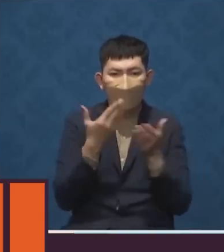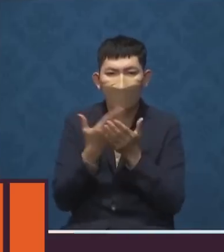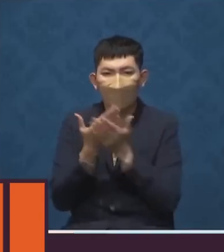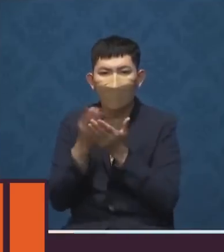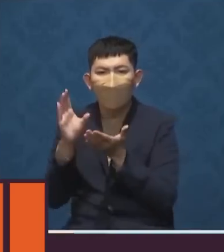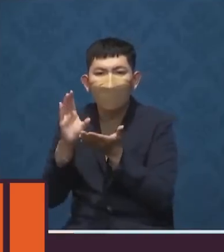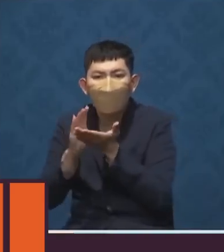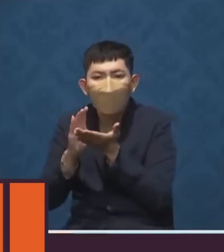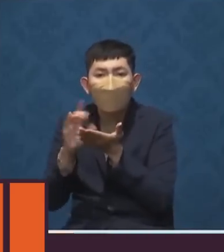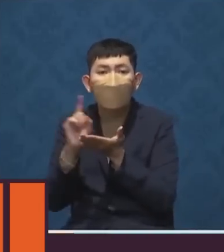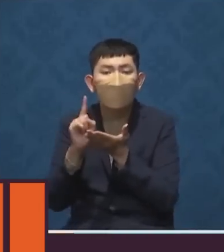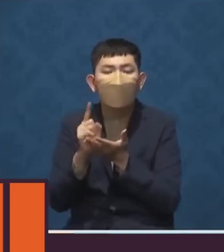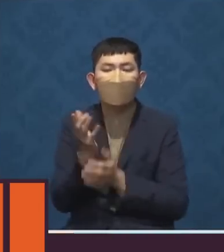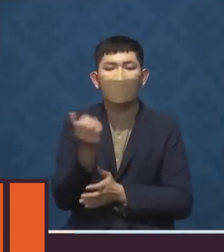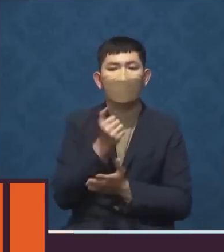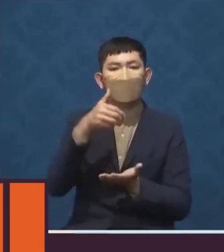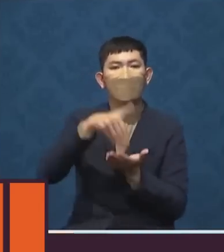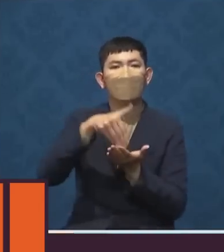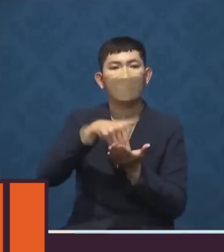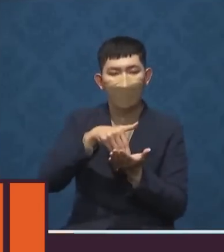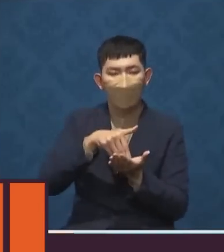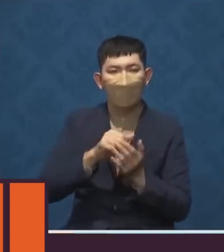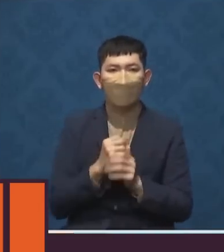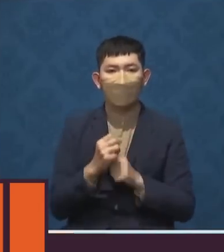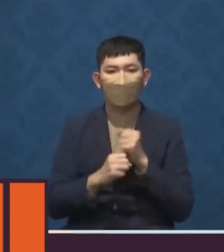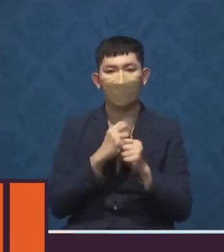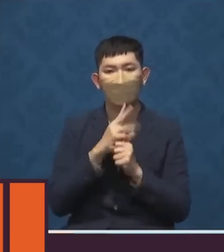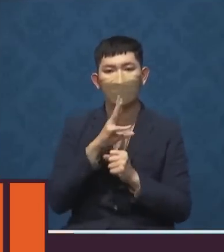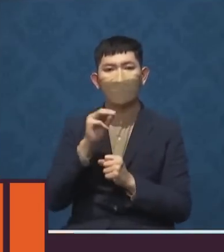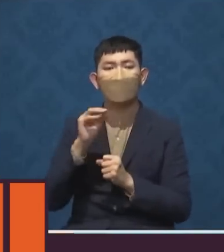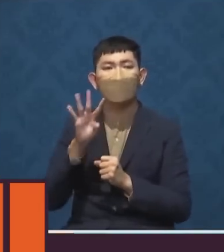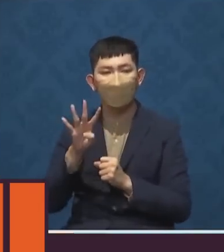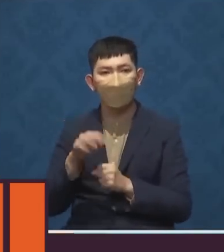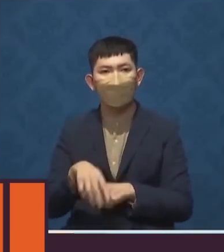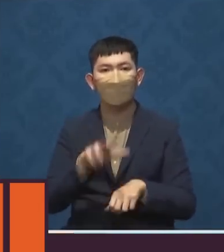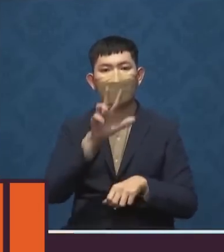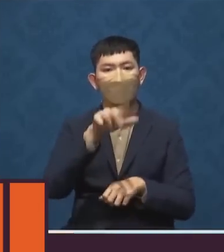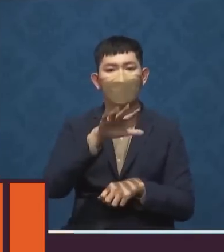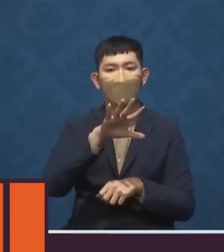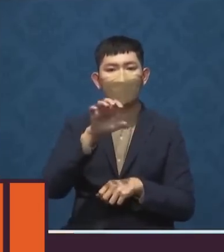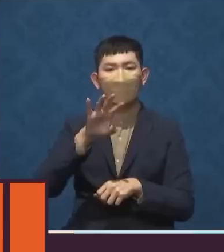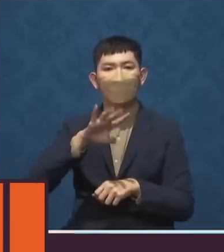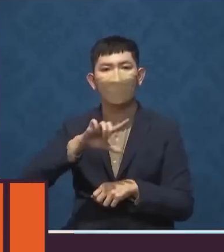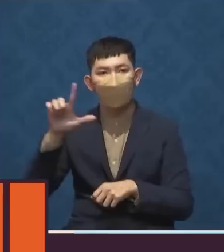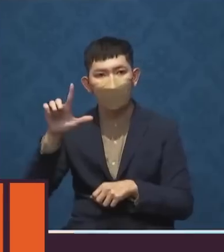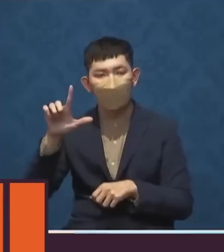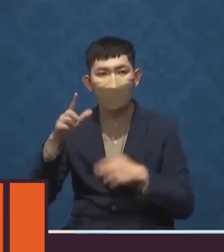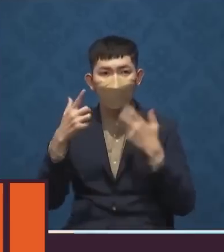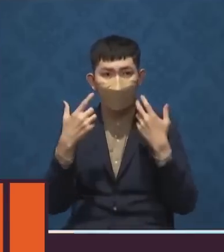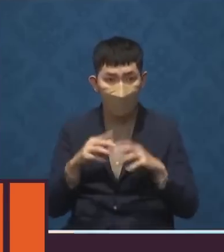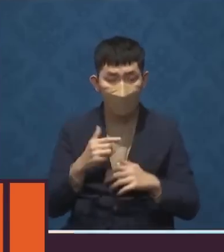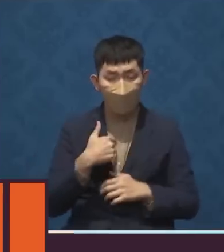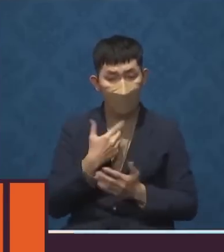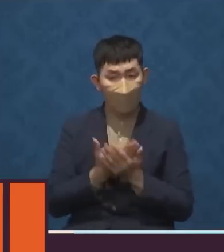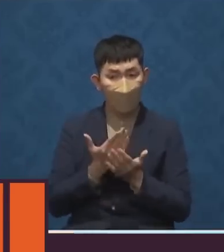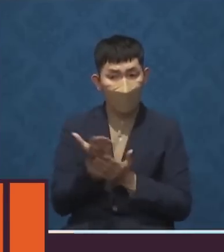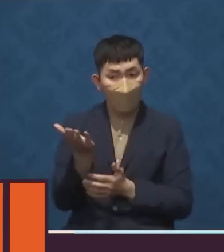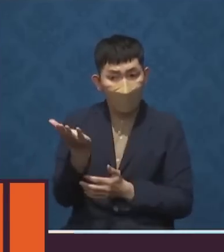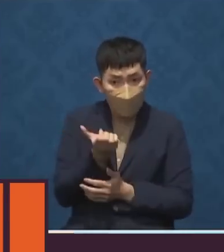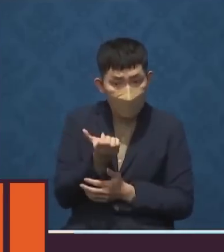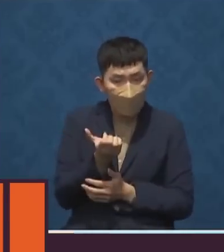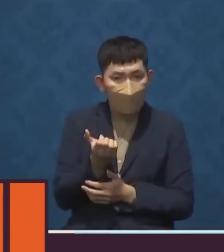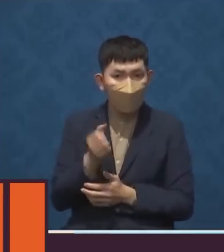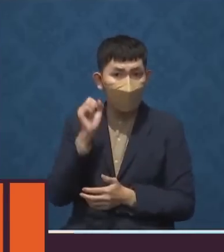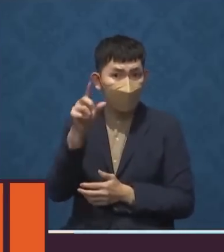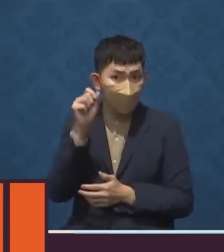ใช้กงบกลางแรร์ีก็ประมาณ 264.5.500 ล้านบาทก็อยู่ดีๆไม่ใช่ไ้ยิ่งบกลางมาใช้จะได้